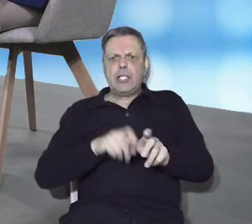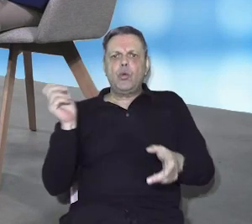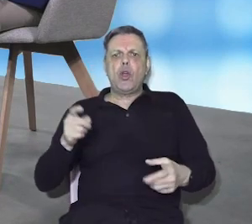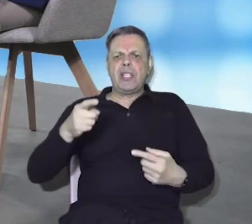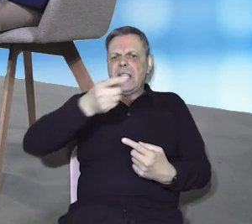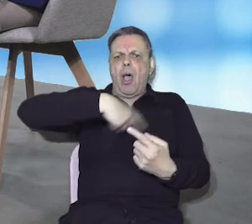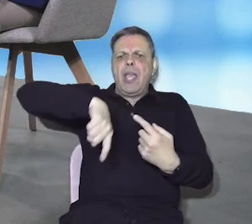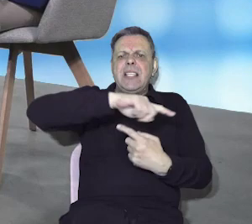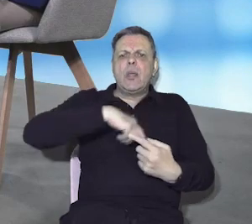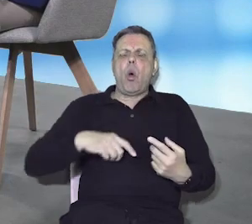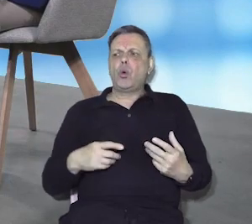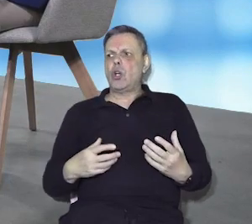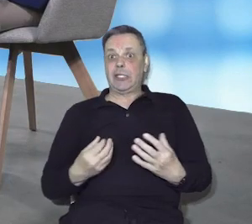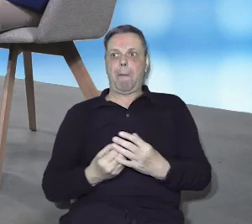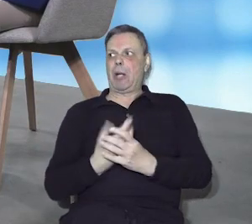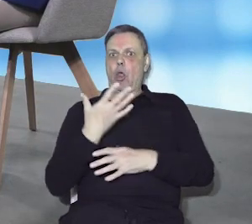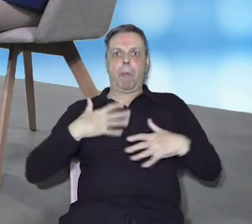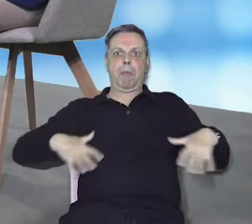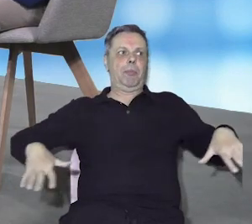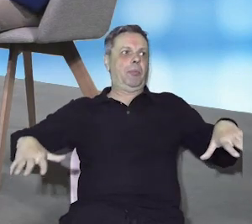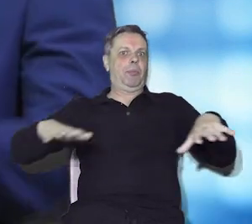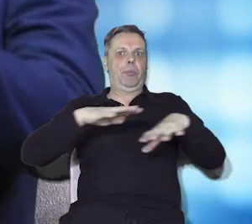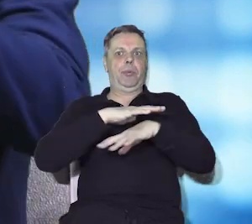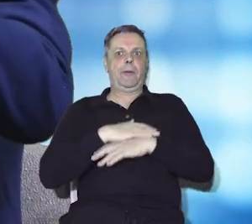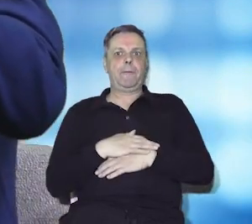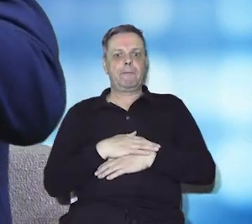ste prirodom. Shvatio sam.